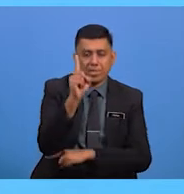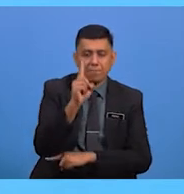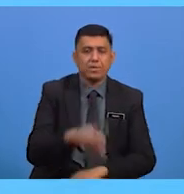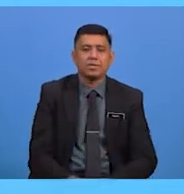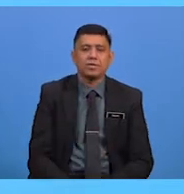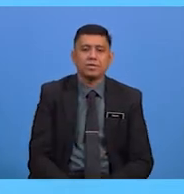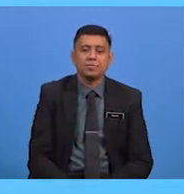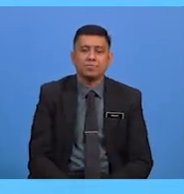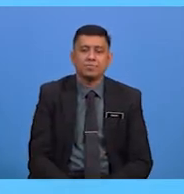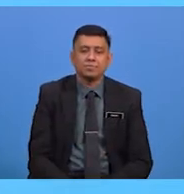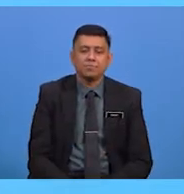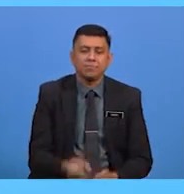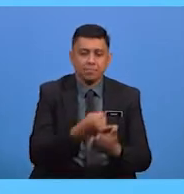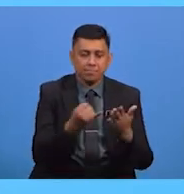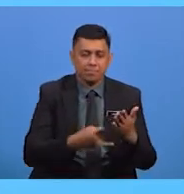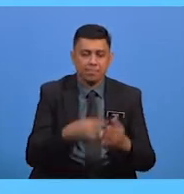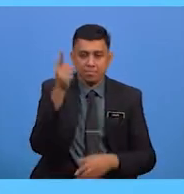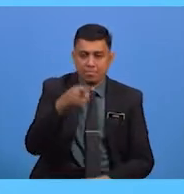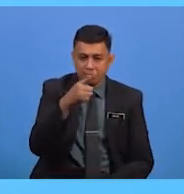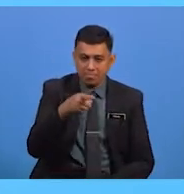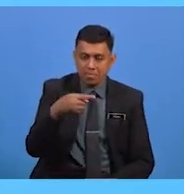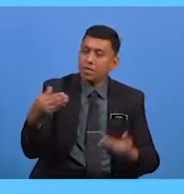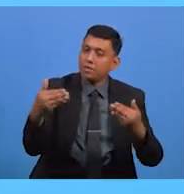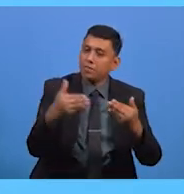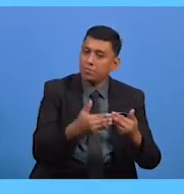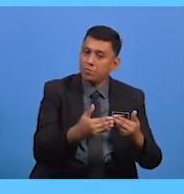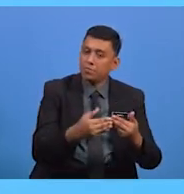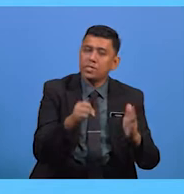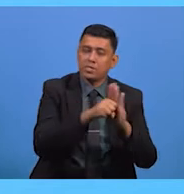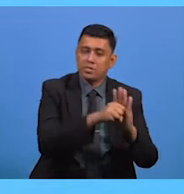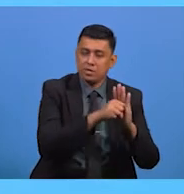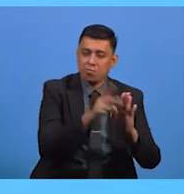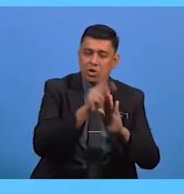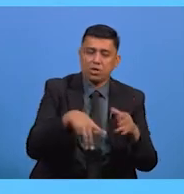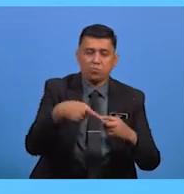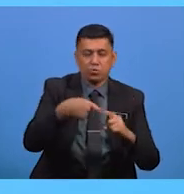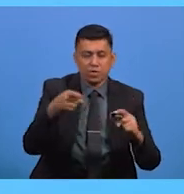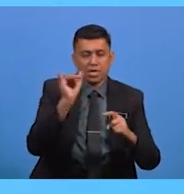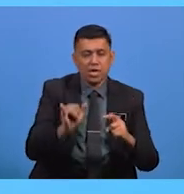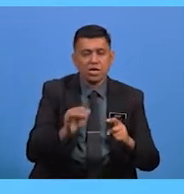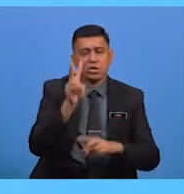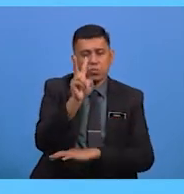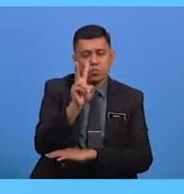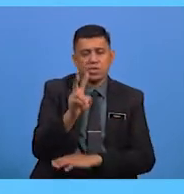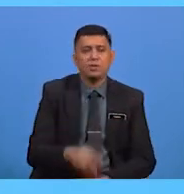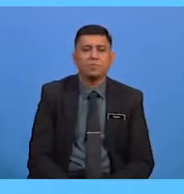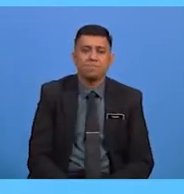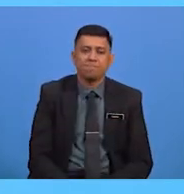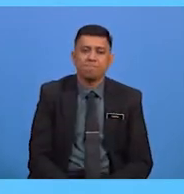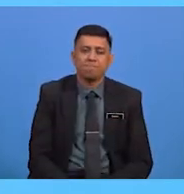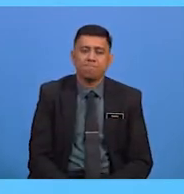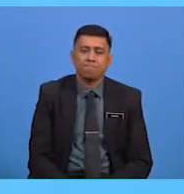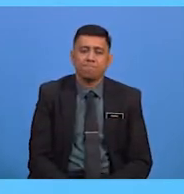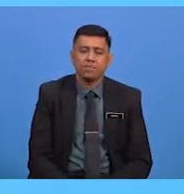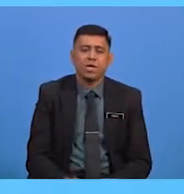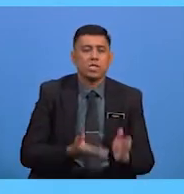tadi. Lakarkan anak panah yang menyambungkan simbol keputusan yang kedua ini pada satu lagi simbol